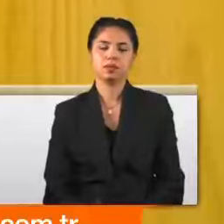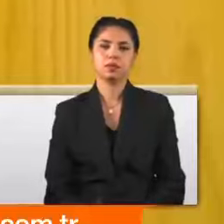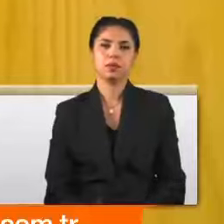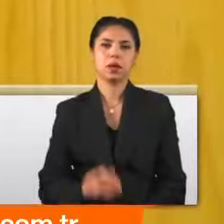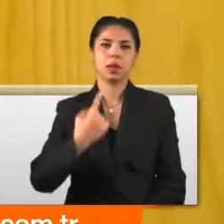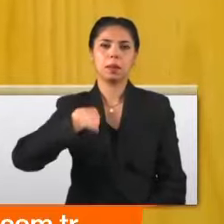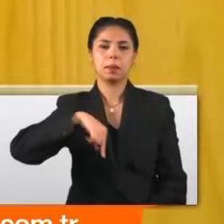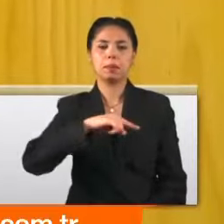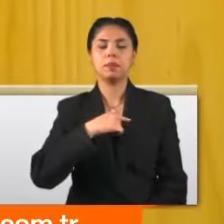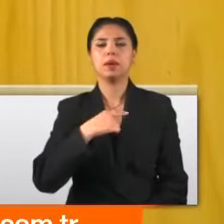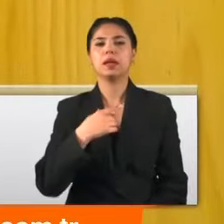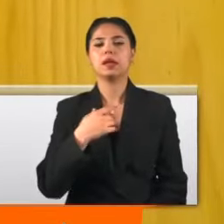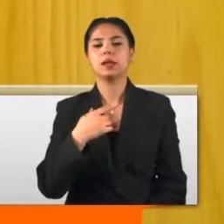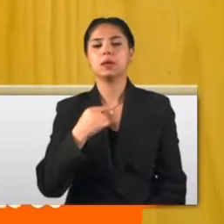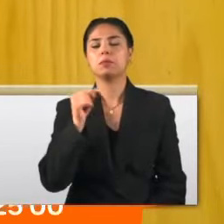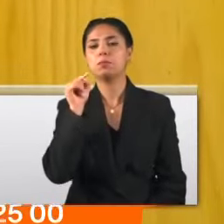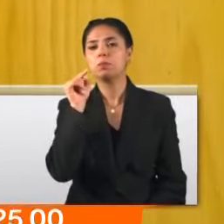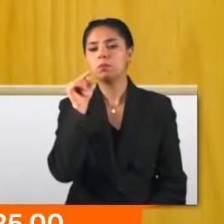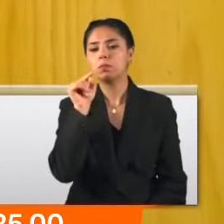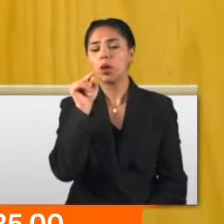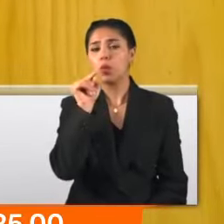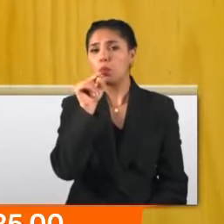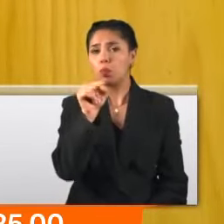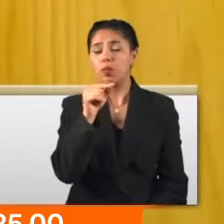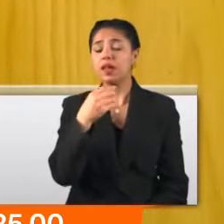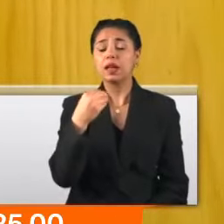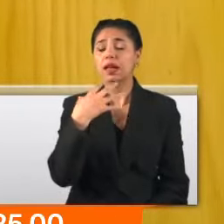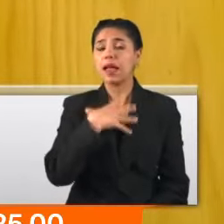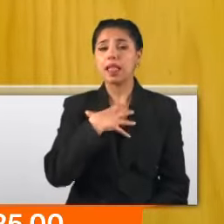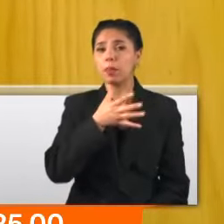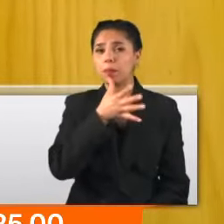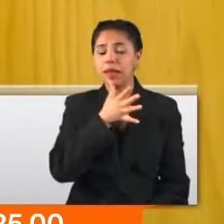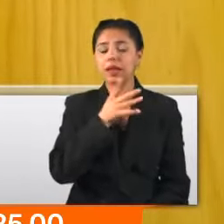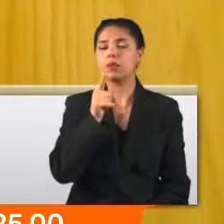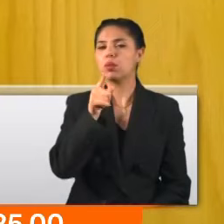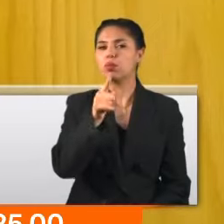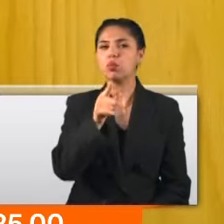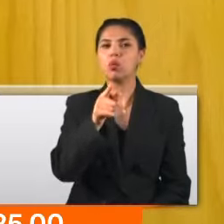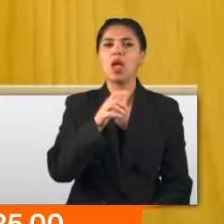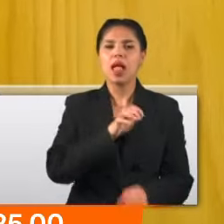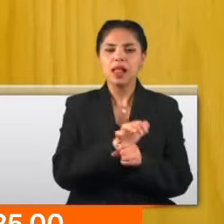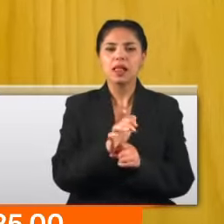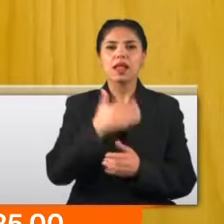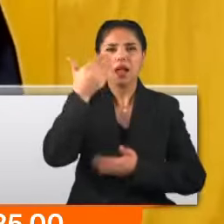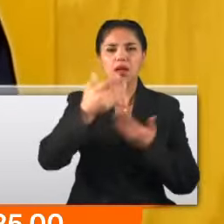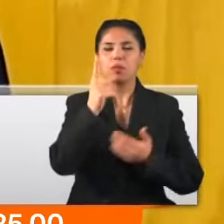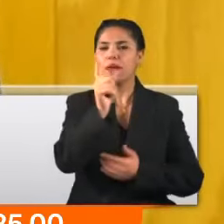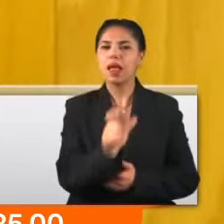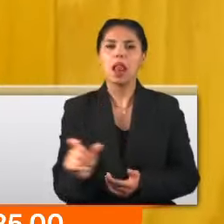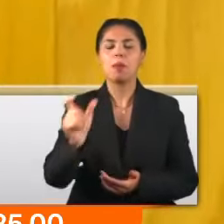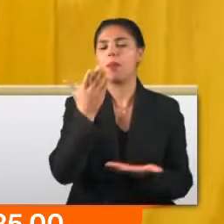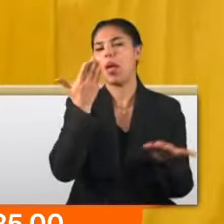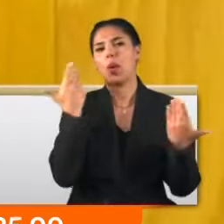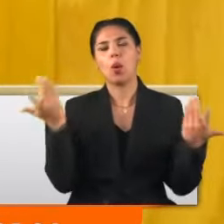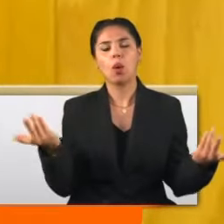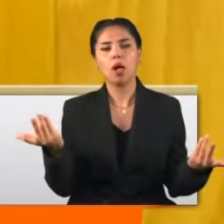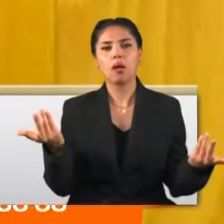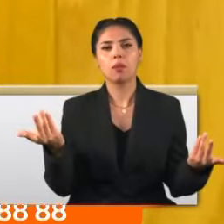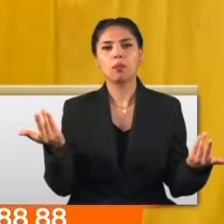Bizim lügatimizde bu tip vahşeti tanımlayacak ne bir kelime ne de bir kavram vardır.